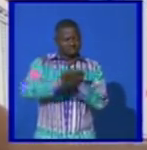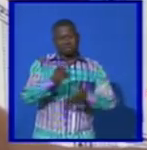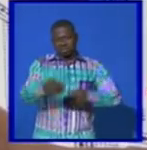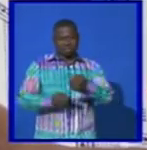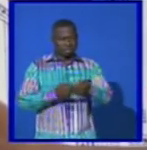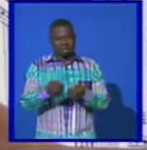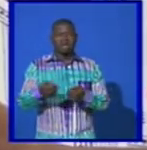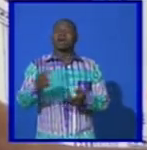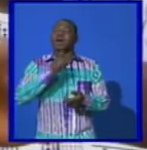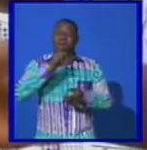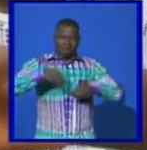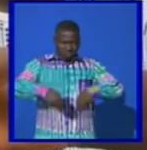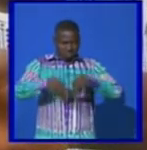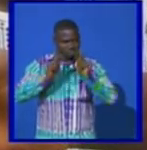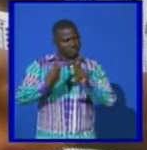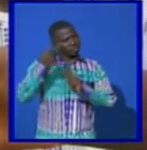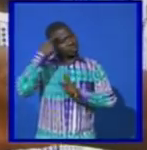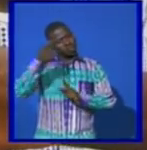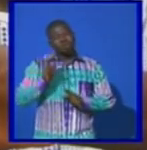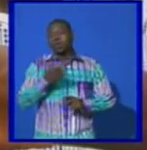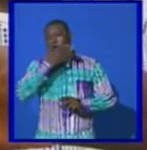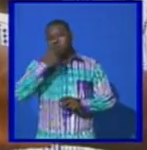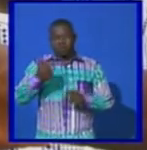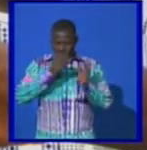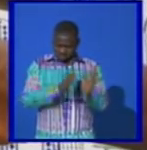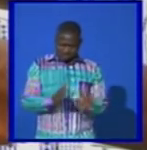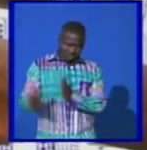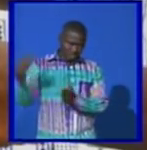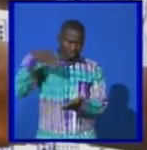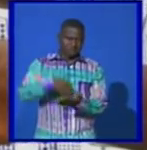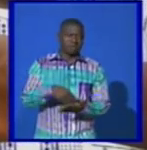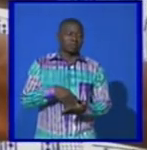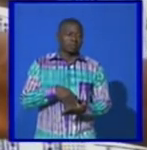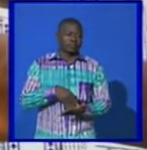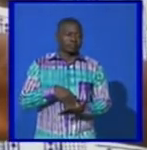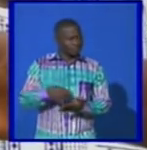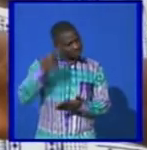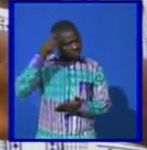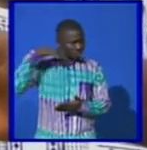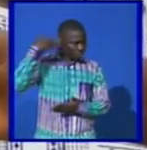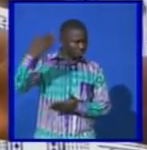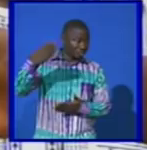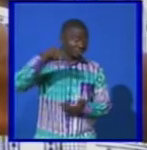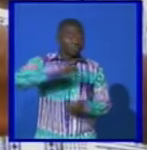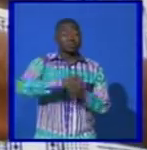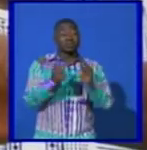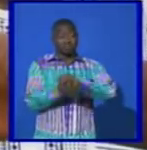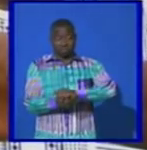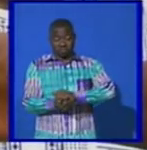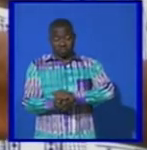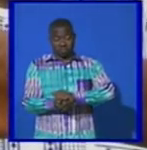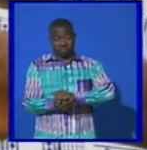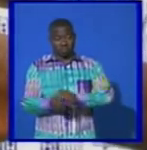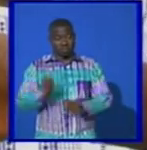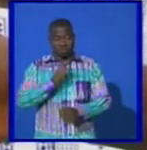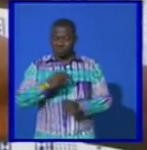occasion pour mieux se préparer encore pour les futurs changements. Parce que nous allons